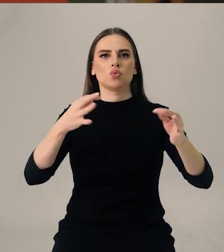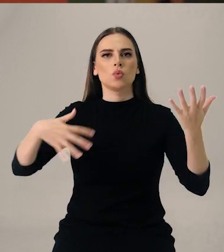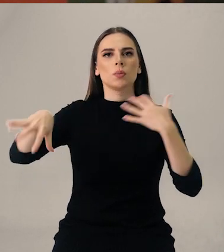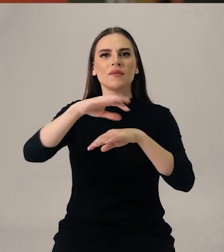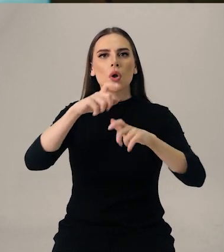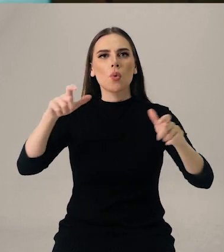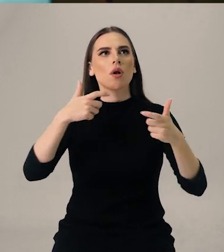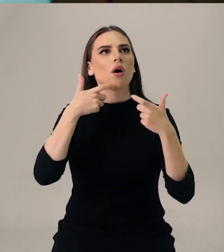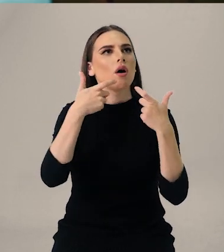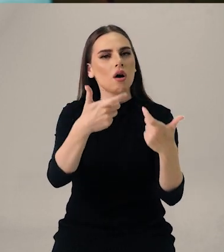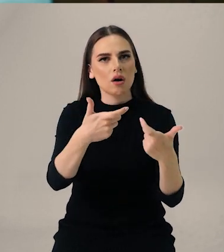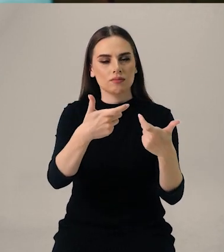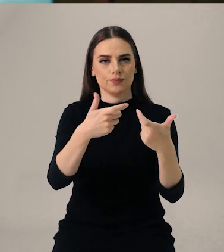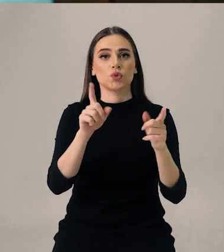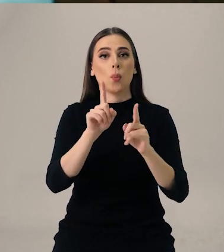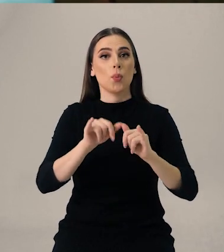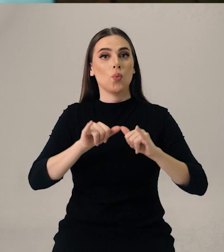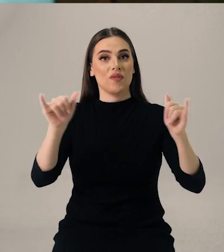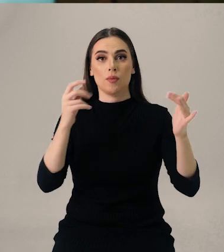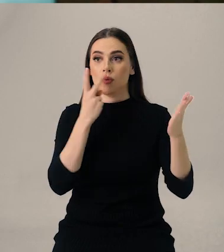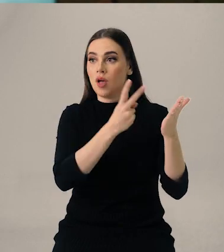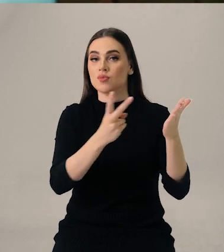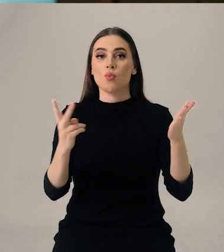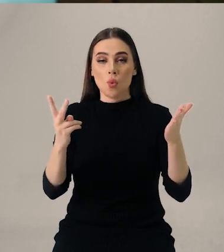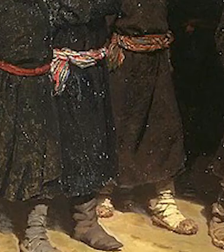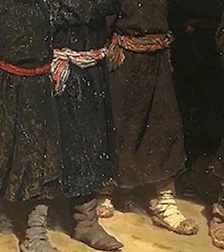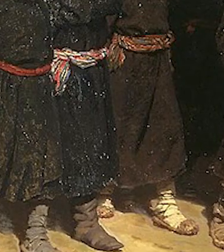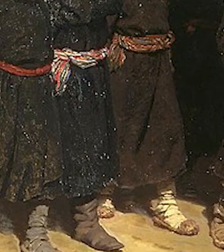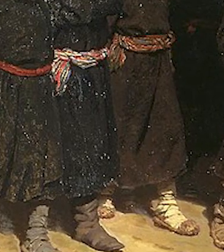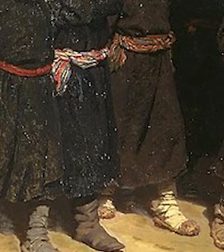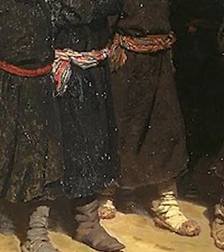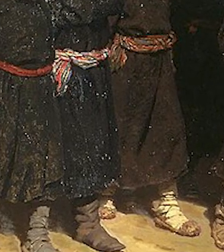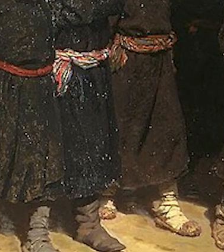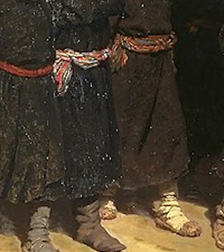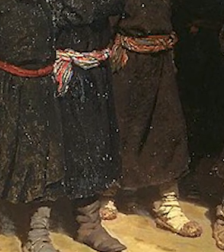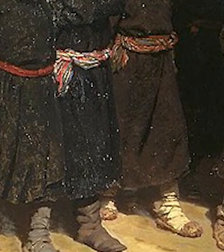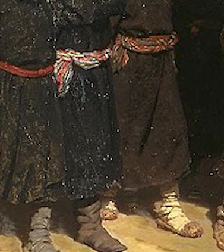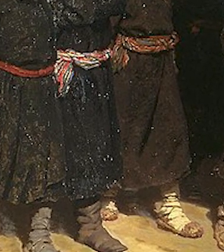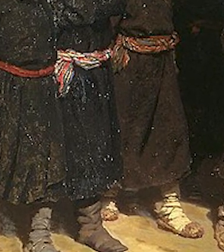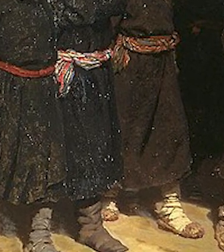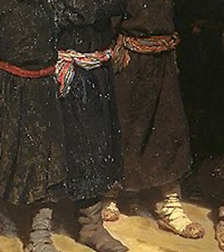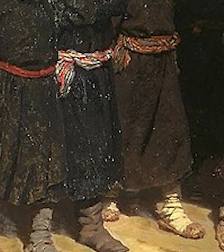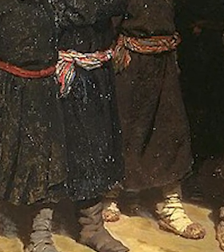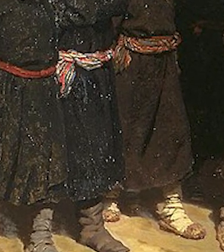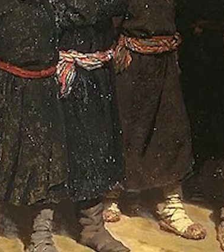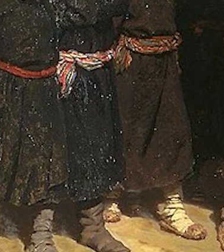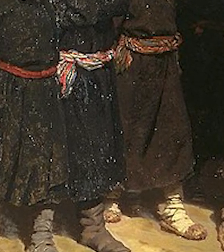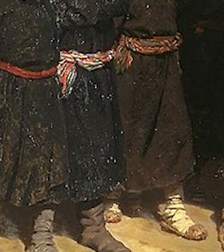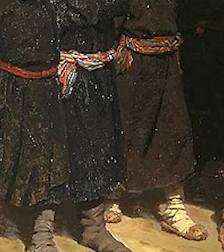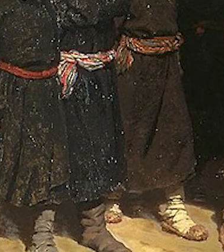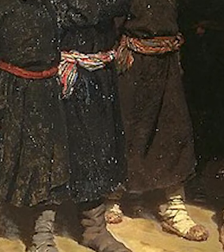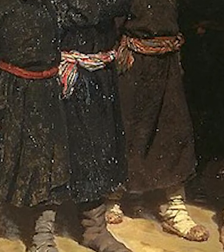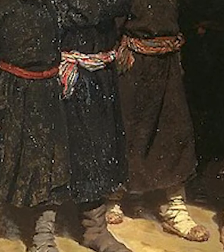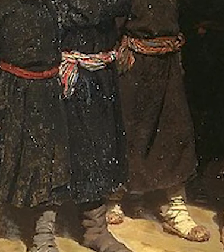людей. Чтобы увеличить просмотры, они устраивали передвижные выставки по всей стране. Отсюда и название объединения.